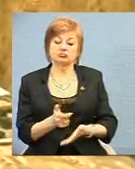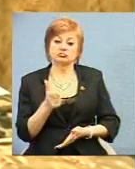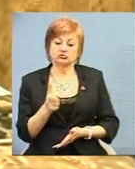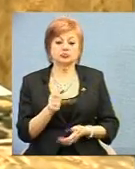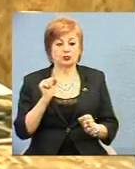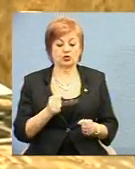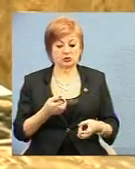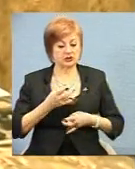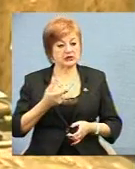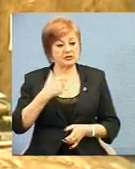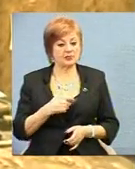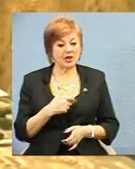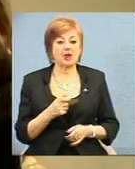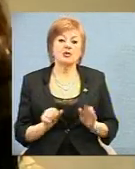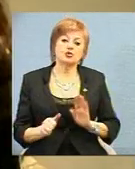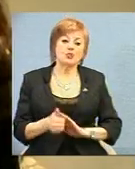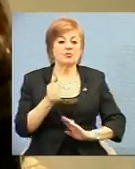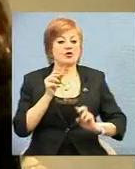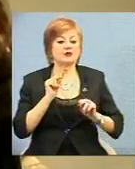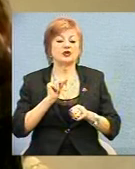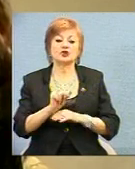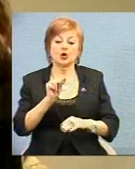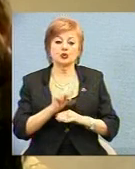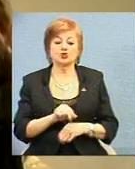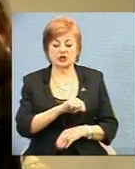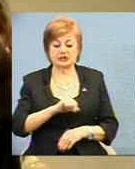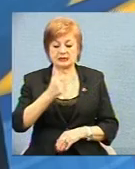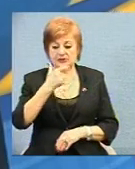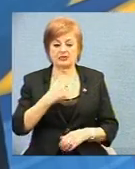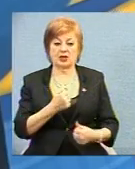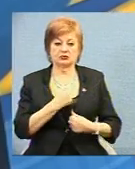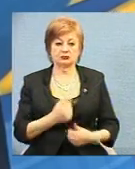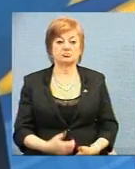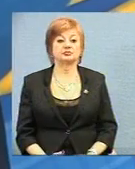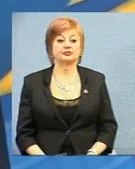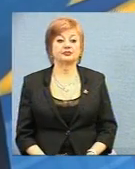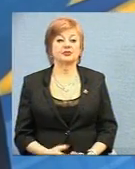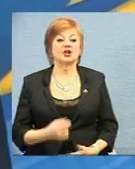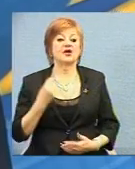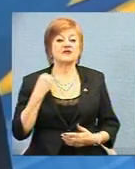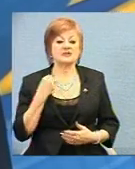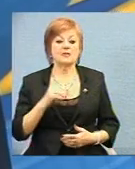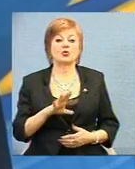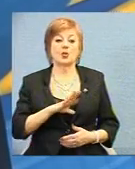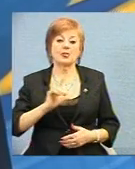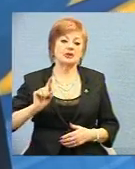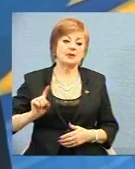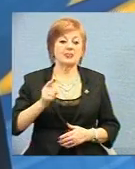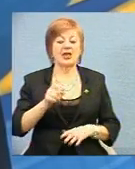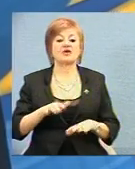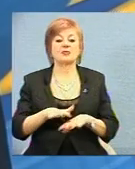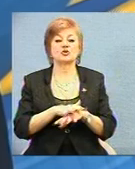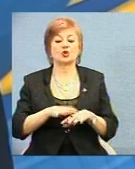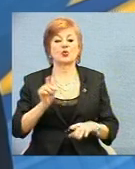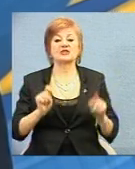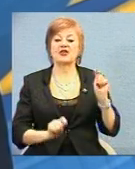собі. Тож найперше, чому навчили журналістів – безпека і самодисципліна. В обласному центрі відбувся перший міжнародний